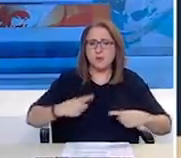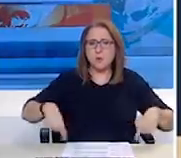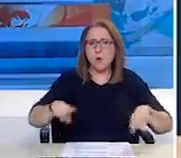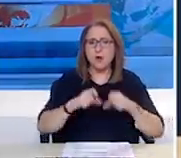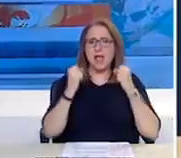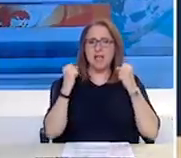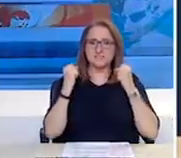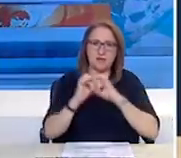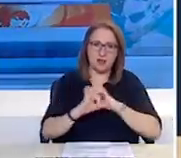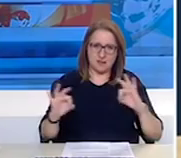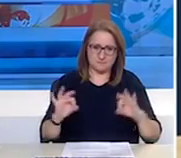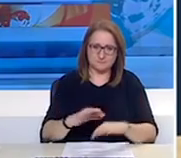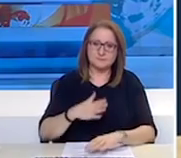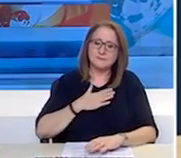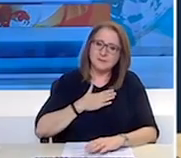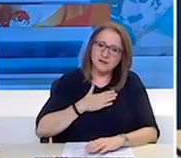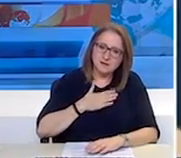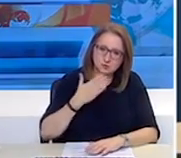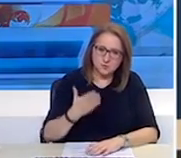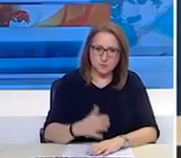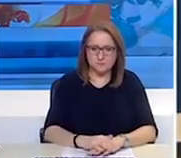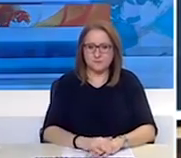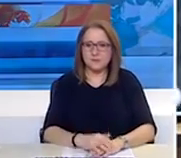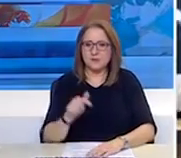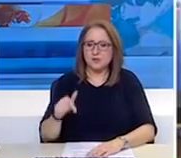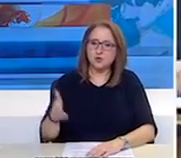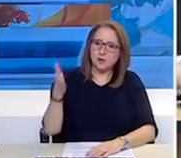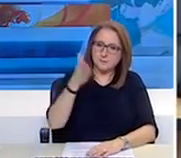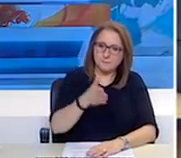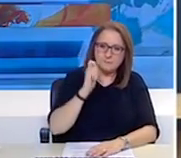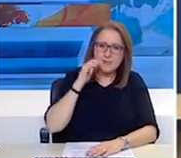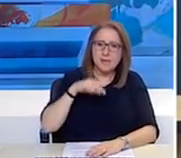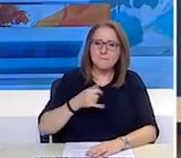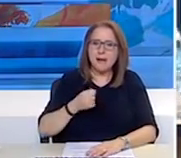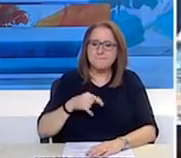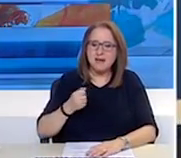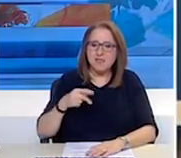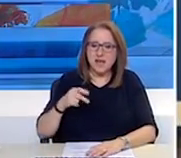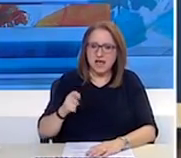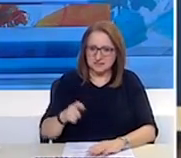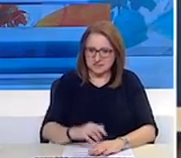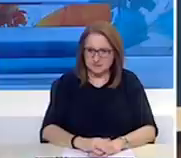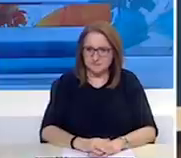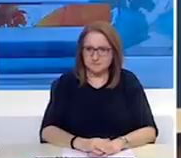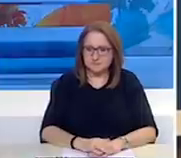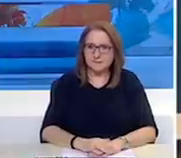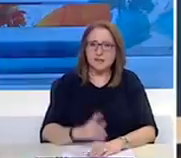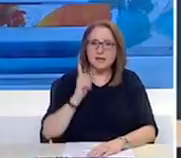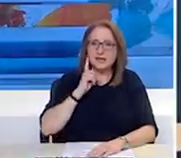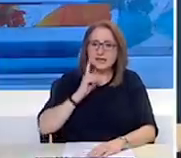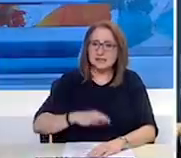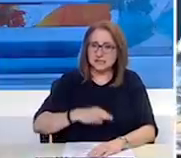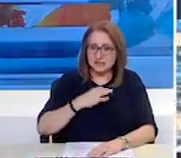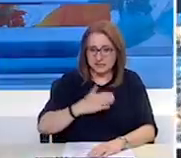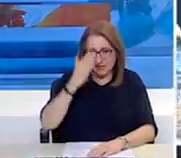ευχαριστώ. Ευχαριστούμε κύριε Υπουργέ. Το λόγο έχει ο κύριος Παπαθανάσης. Κυρίες και κύριοι, καλησπέρα σας. Σας